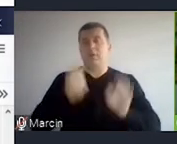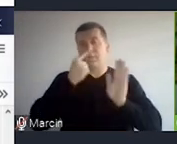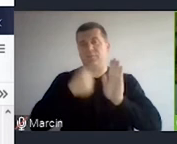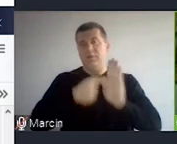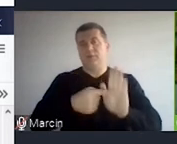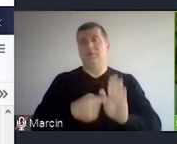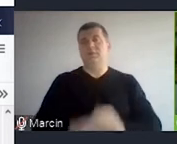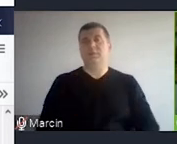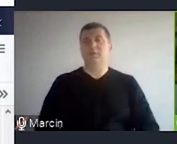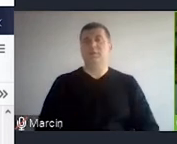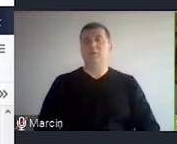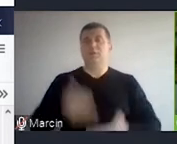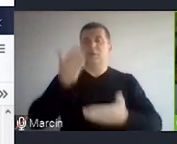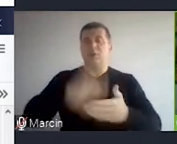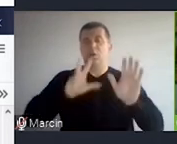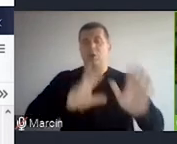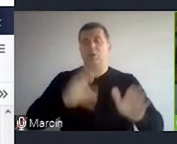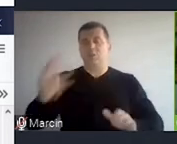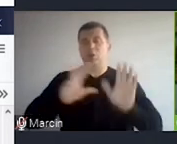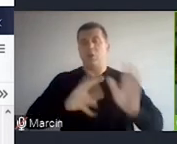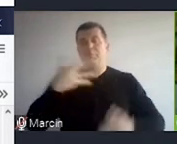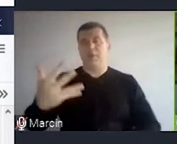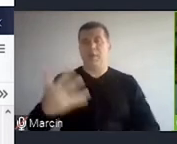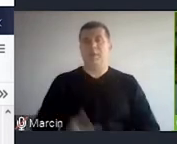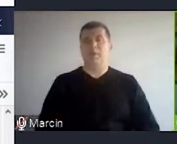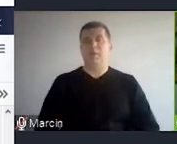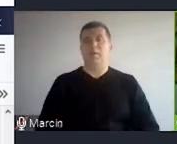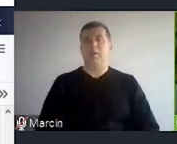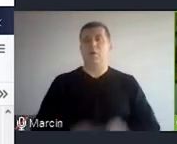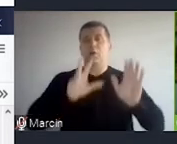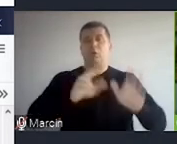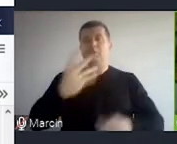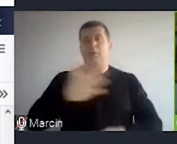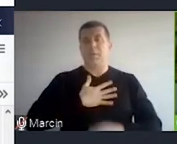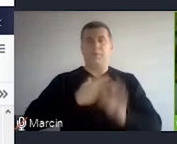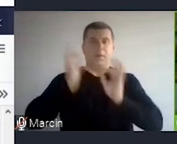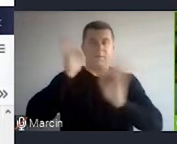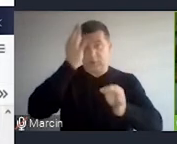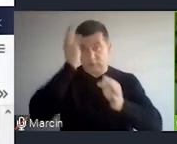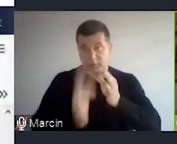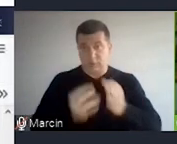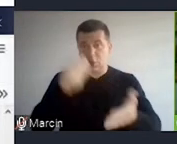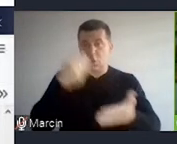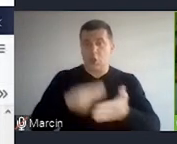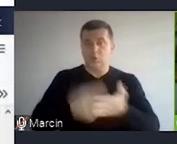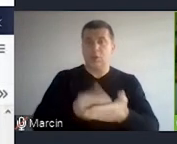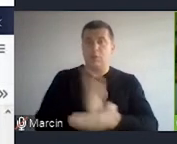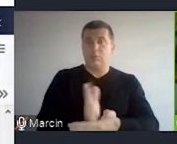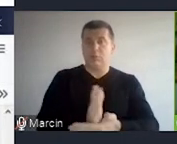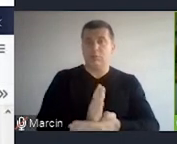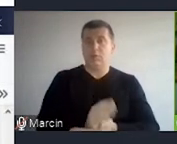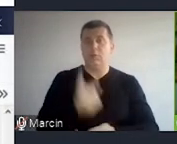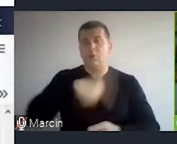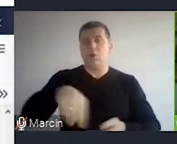wytycznych w części 8.4.8.5. W 8.4 mamy informację szczegółową o kosztach pośrednich, że